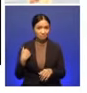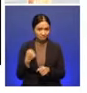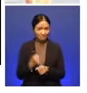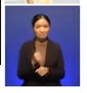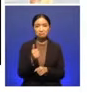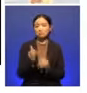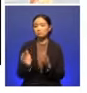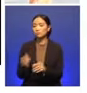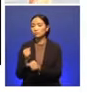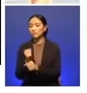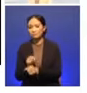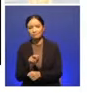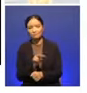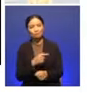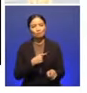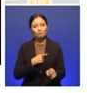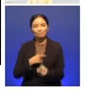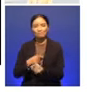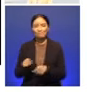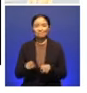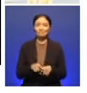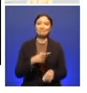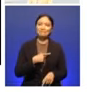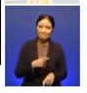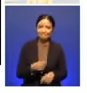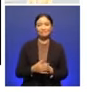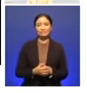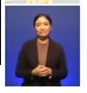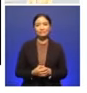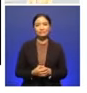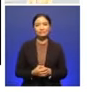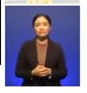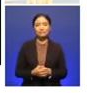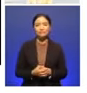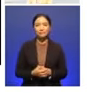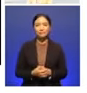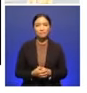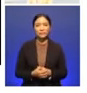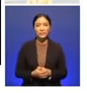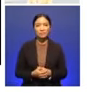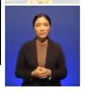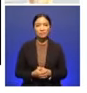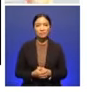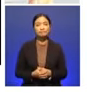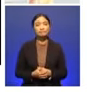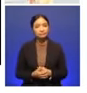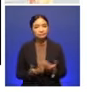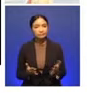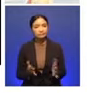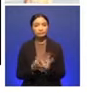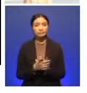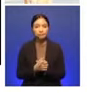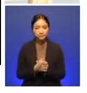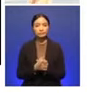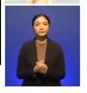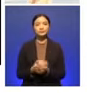าทั้งเจ้าหน้าที่ทั้งอะไรเนี่ยก็เห็นชอบนะคะแล้วก็ชอบมากทีนี้ในเรานอกจากนี้เราก็จะมีเรื่องของ